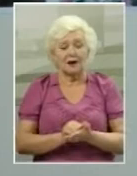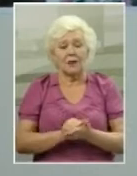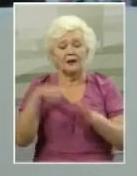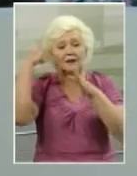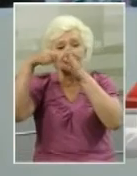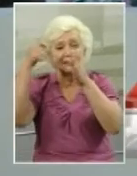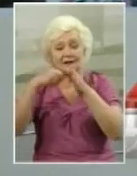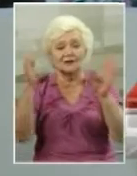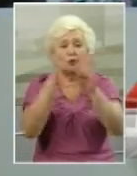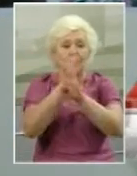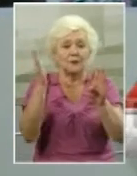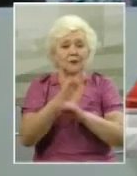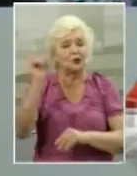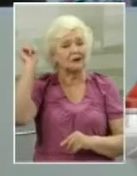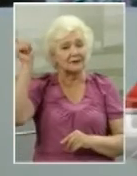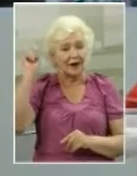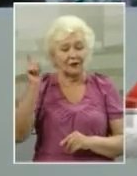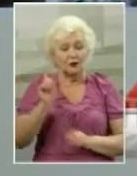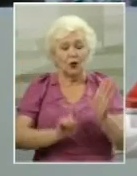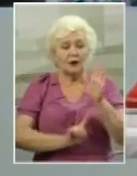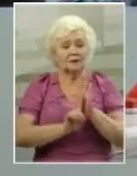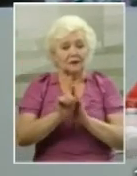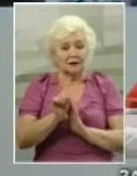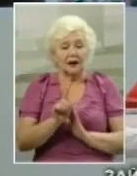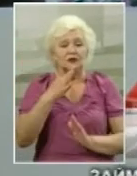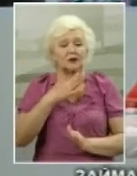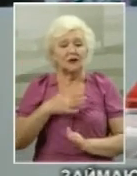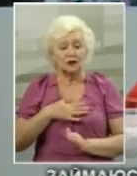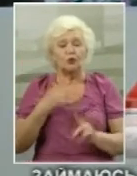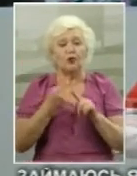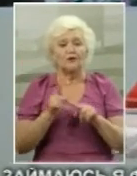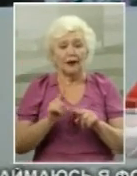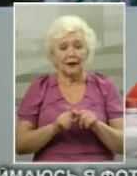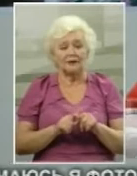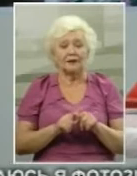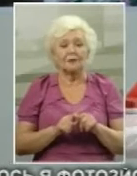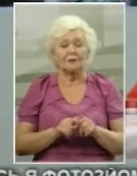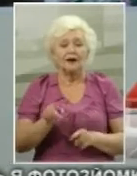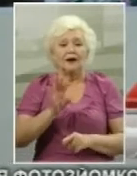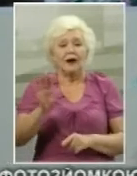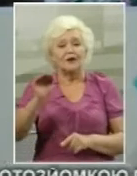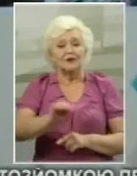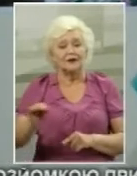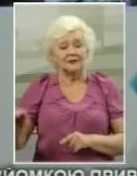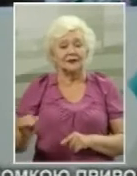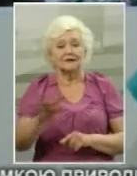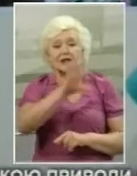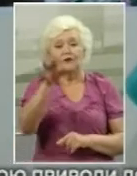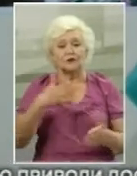зйомкою природи доволі давно. Почалась любов ета в раннім дитинстві. Все моє